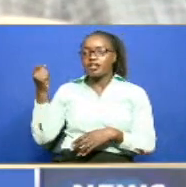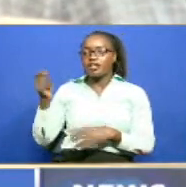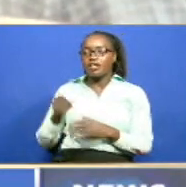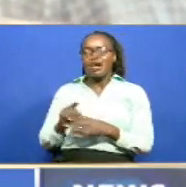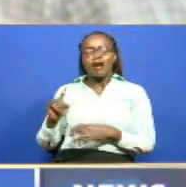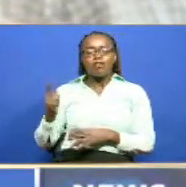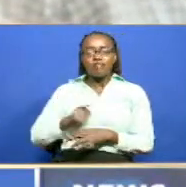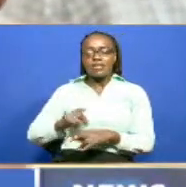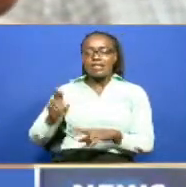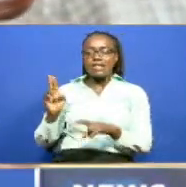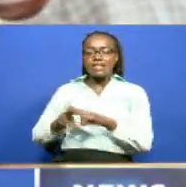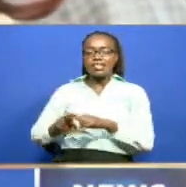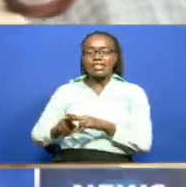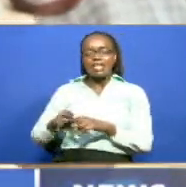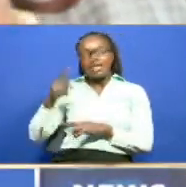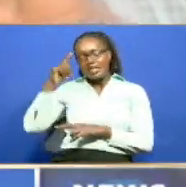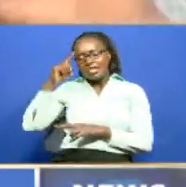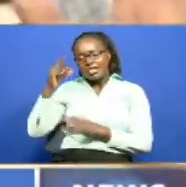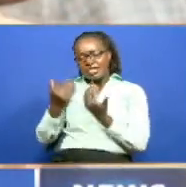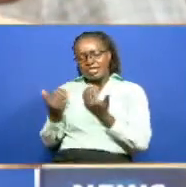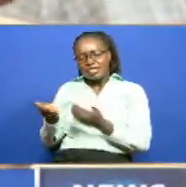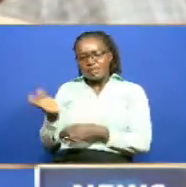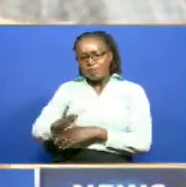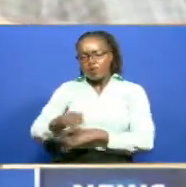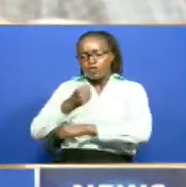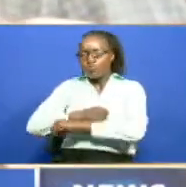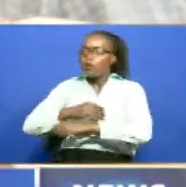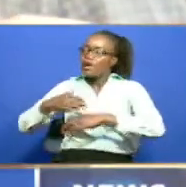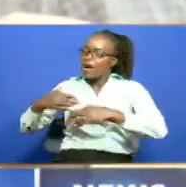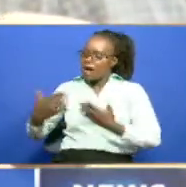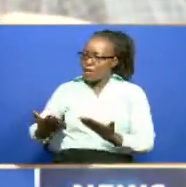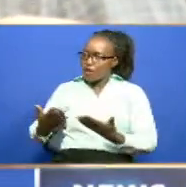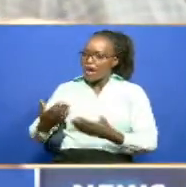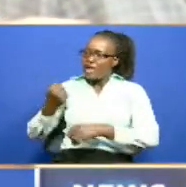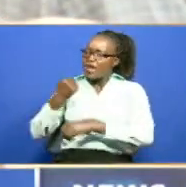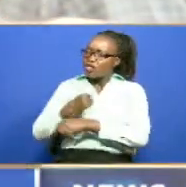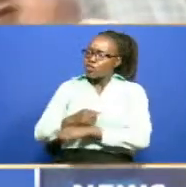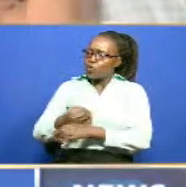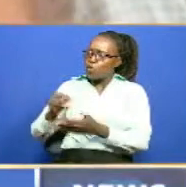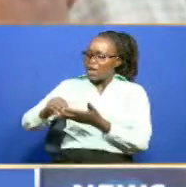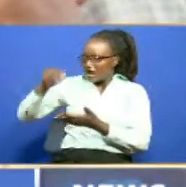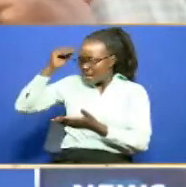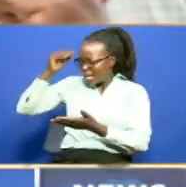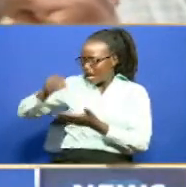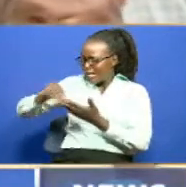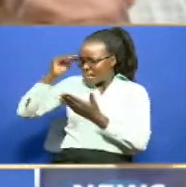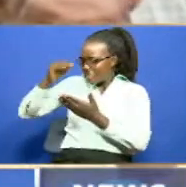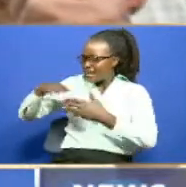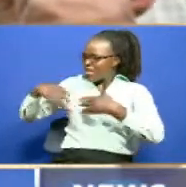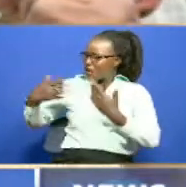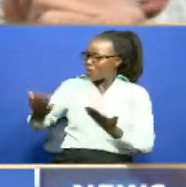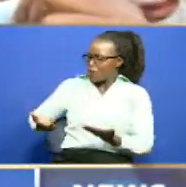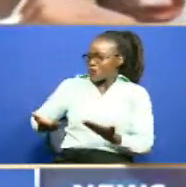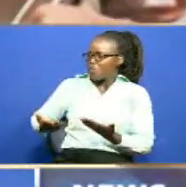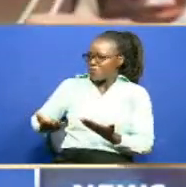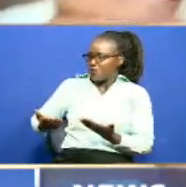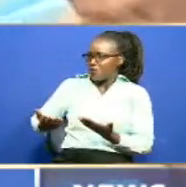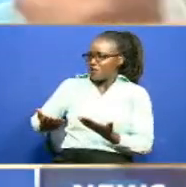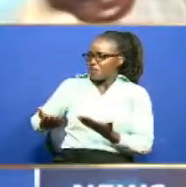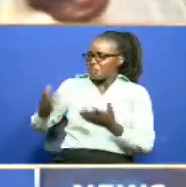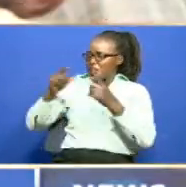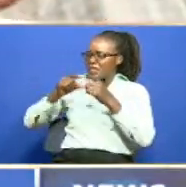chini, wafikirie mambo ya watoto vile watarudi kwa shule, na hiyo shule vile itakuwa ikisomwa, na hii mambo ya hii